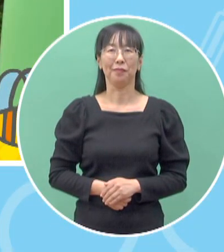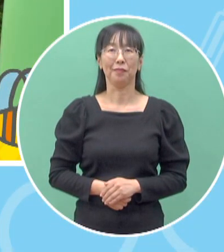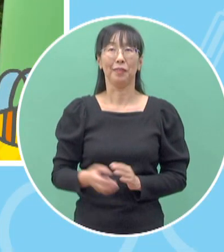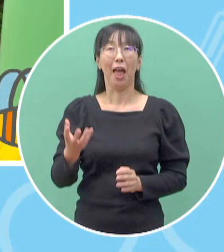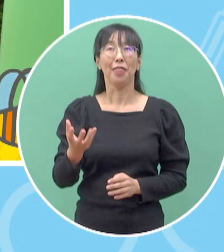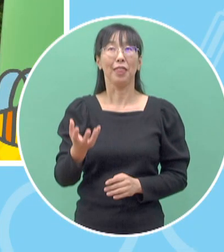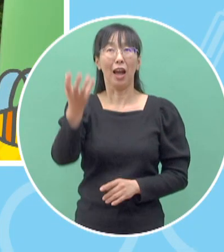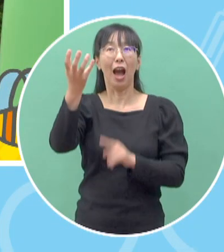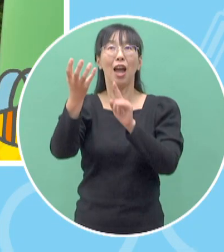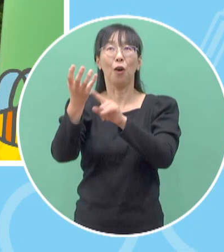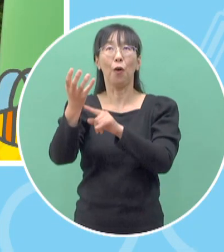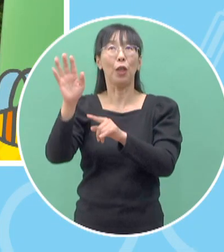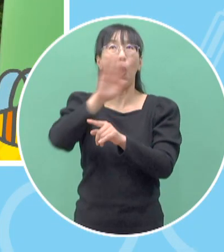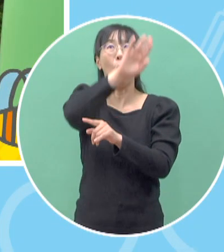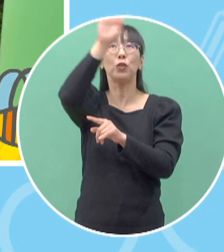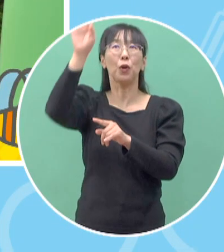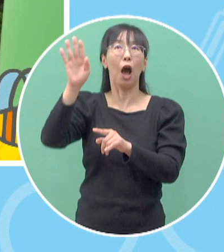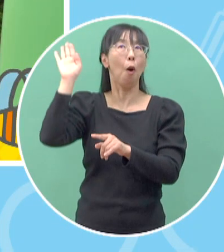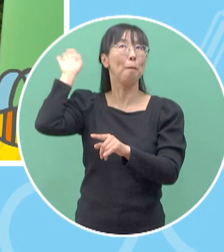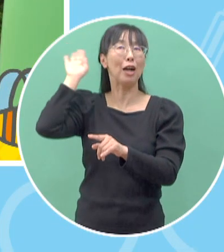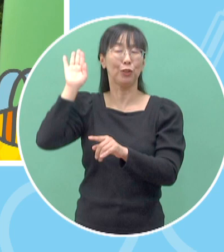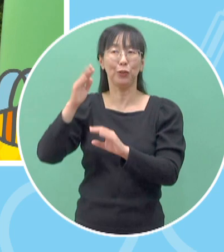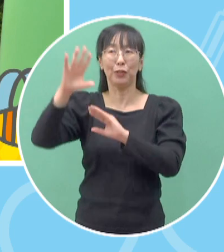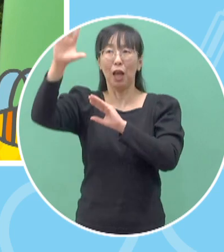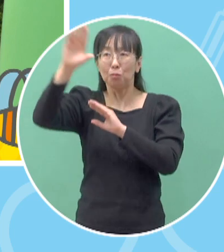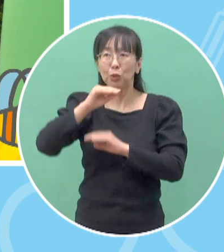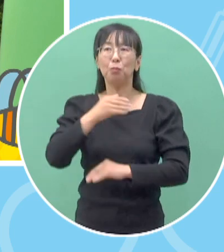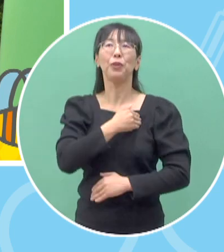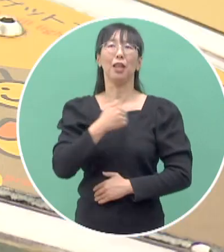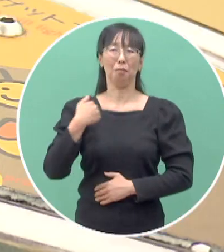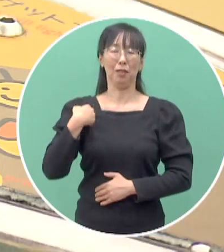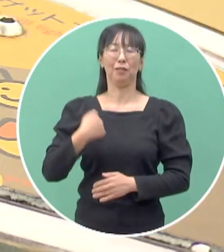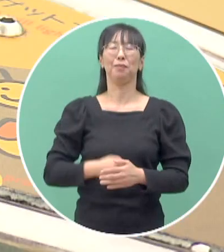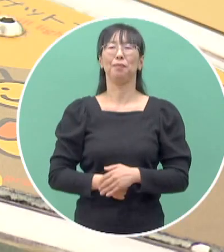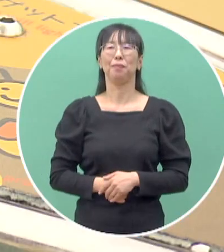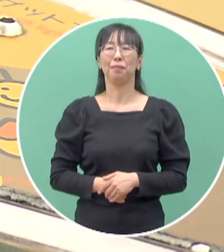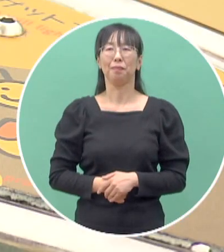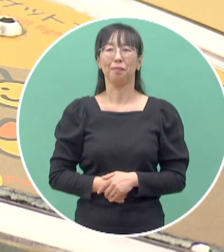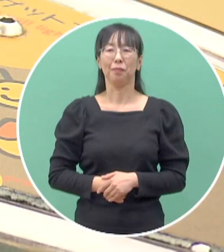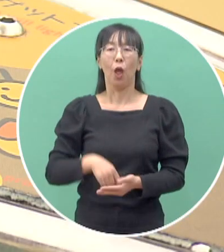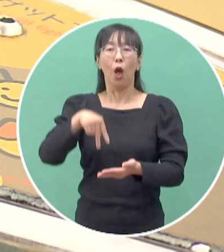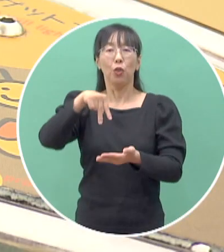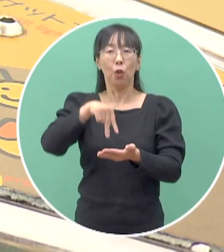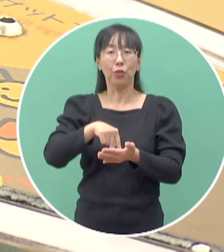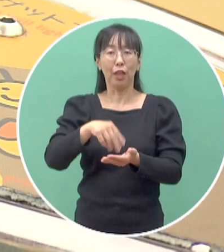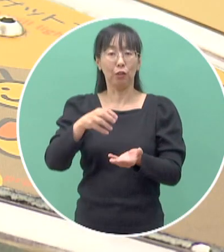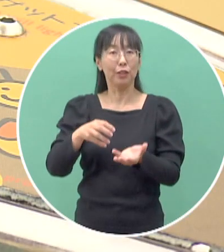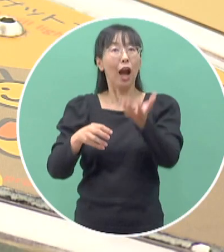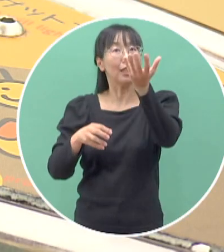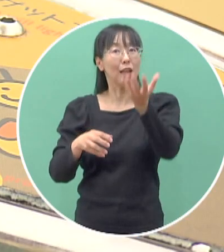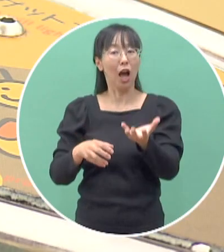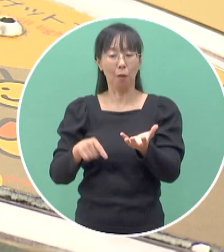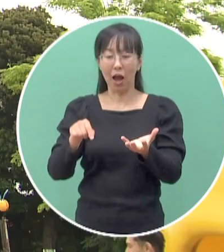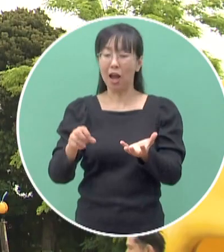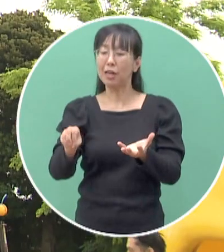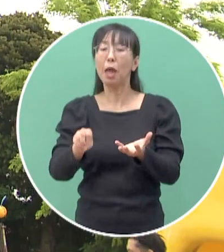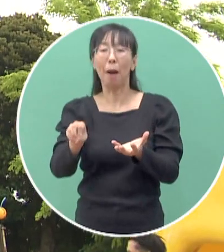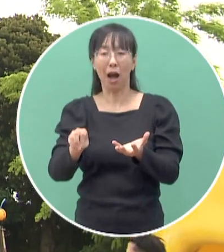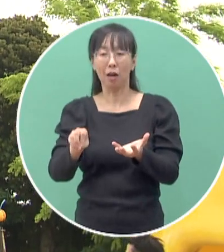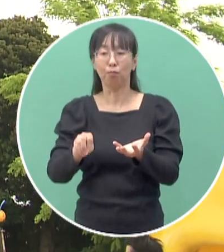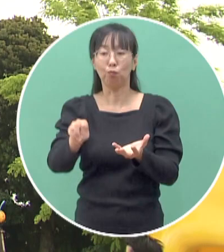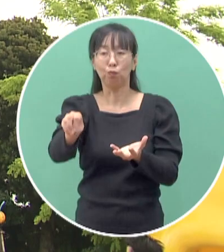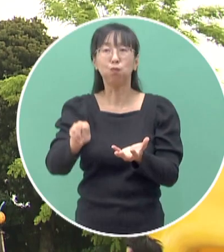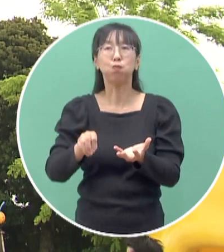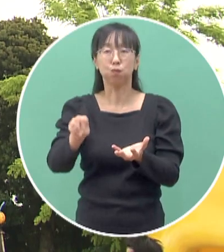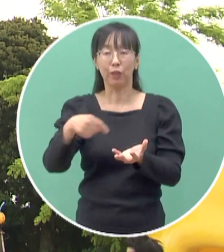高く飛んだら空をバックに記念撮影もできるんです。乗っているカゴの高さは手元のレバーを操作す